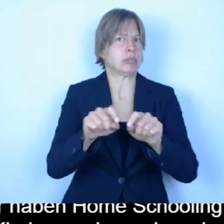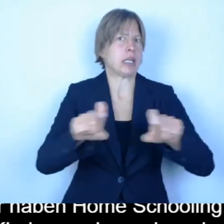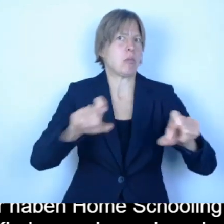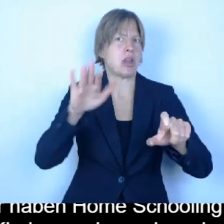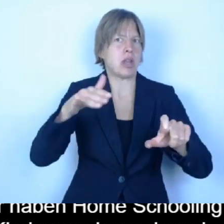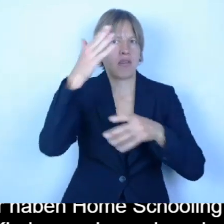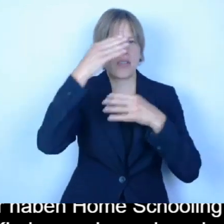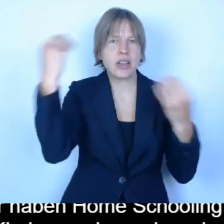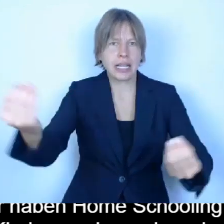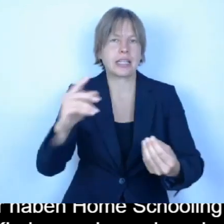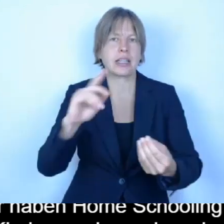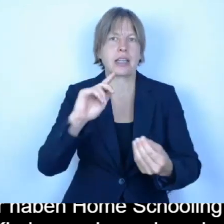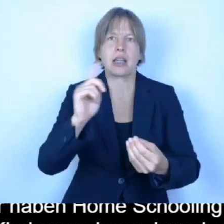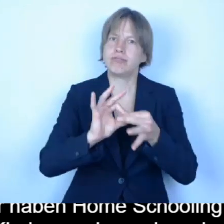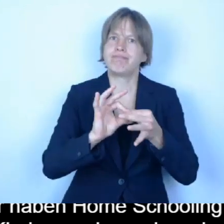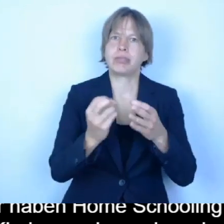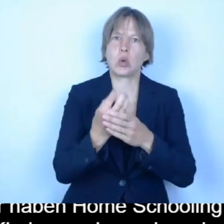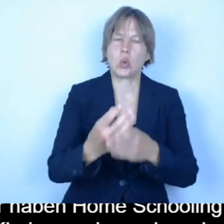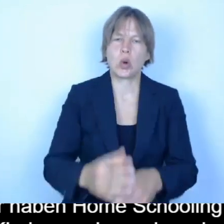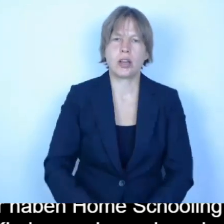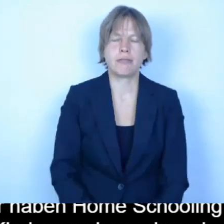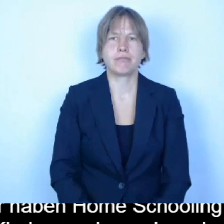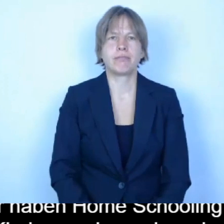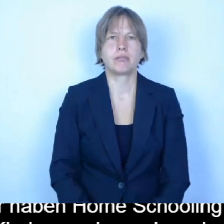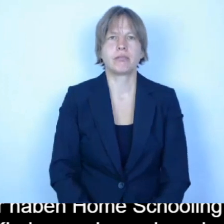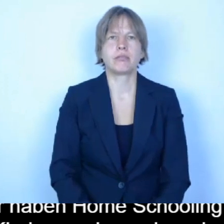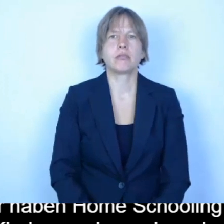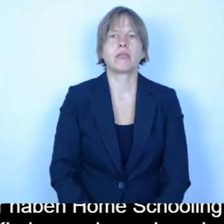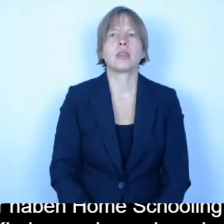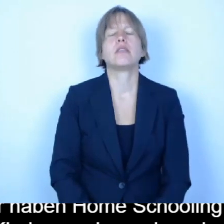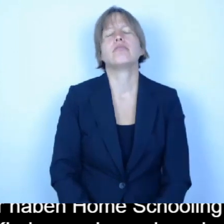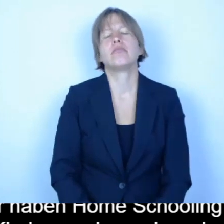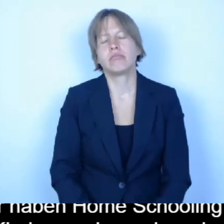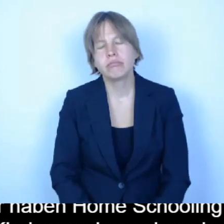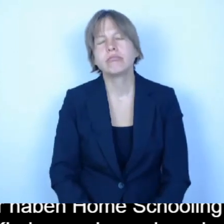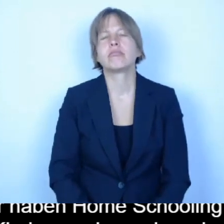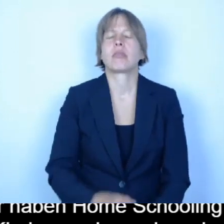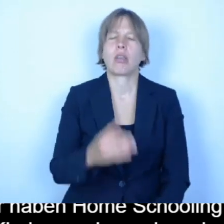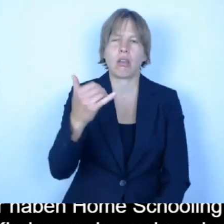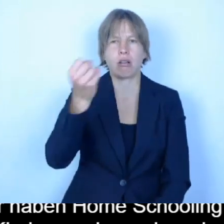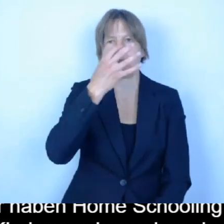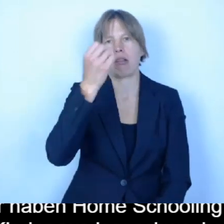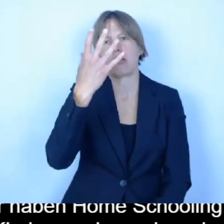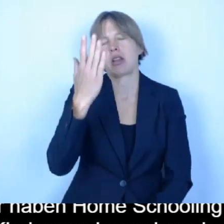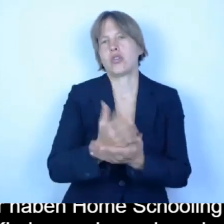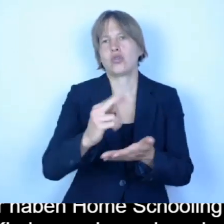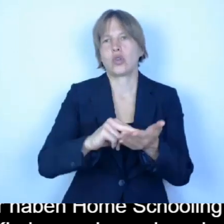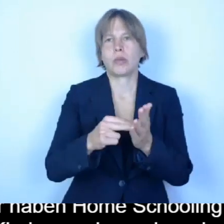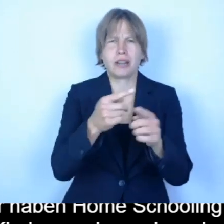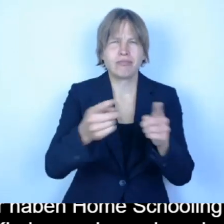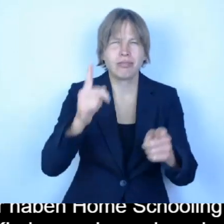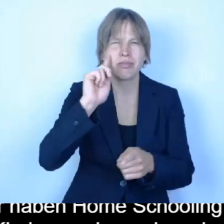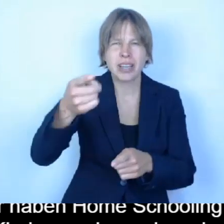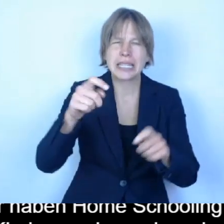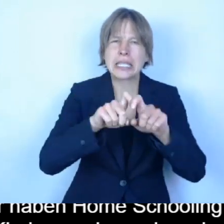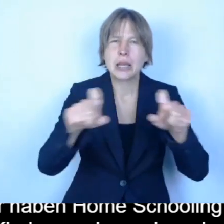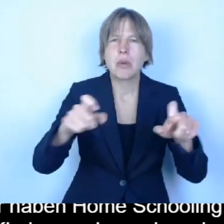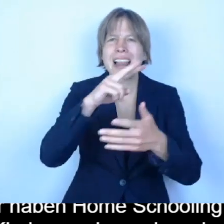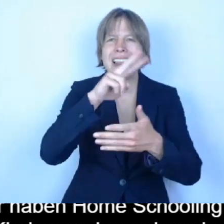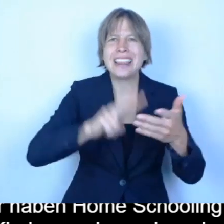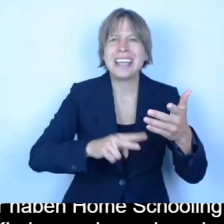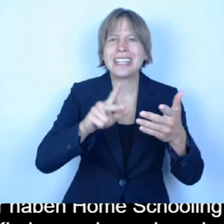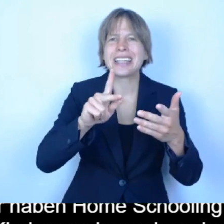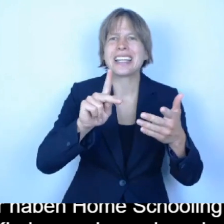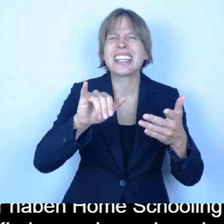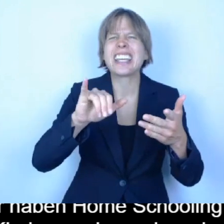Literaturförderung ein besonderes Faible habe. Lesekick haben Sie angesprochen, gerade die Buben über Fußball ein bisschen zum Lesen zu bekommen. Wir werden natürlich mit der Blutenburg hier